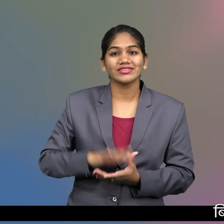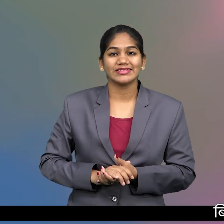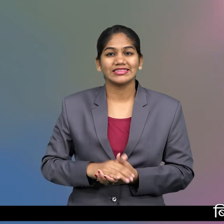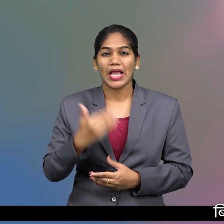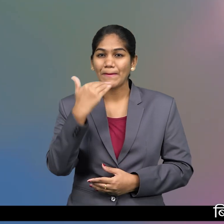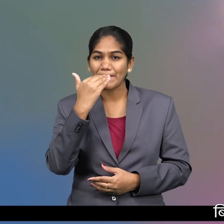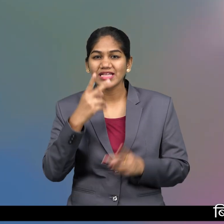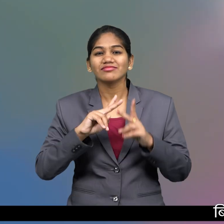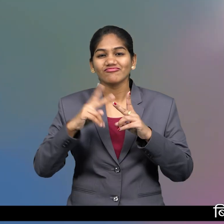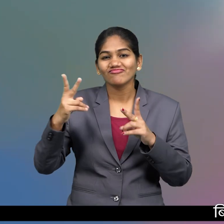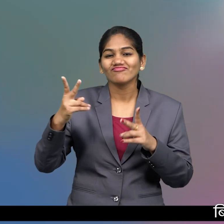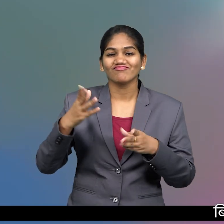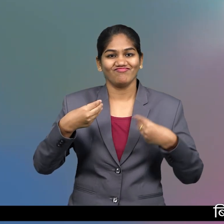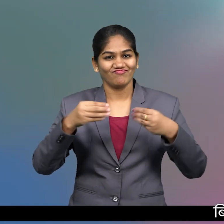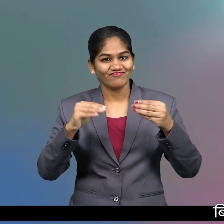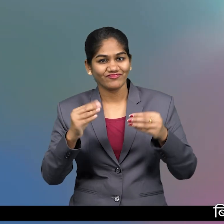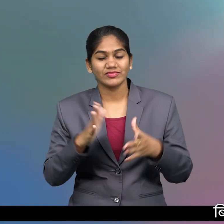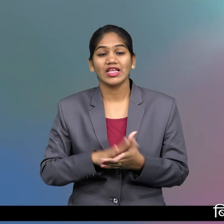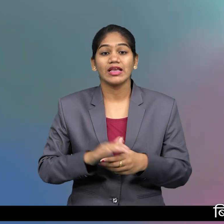बिस्किटे, साबण,